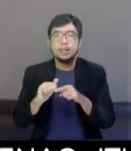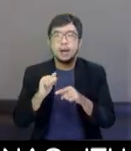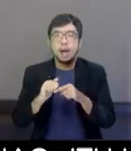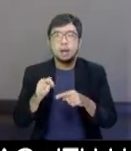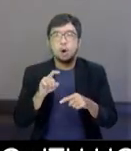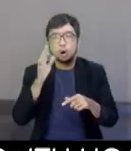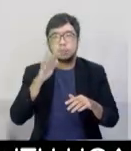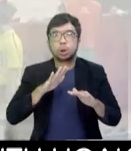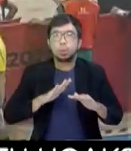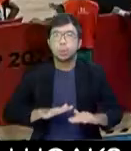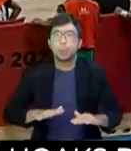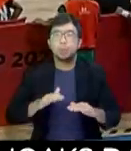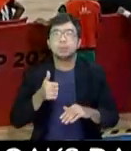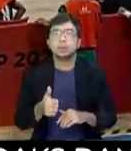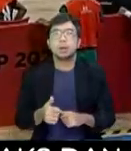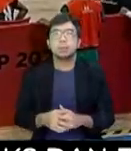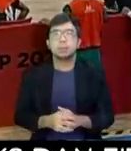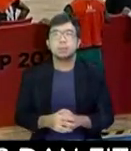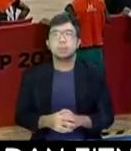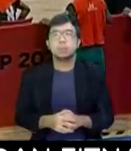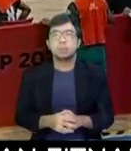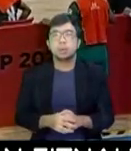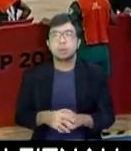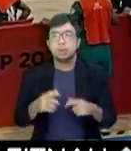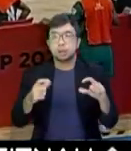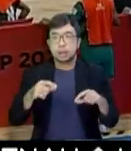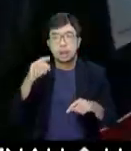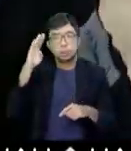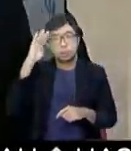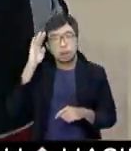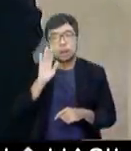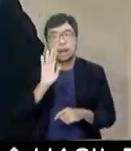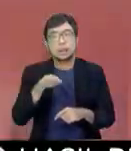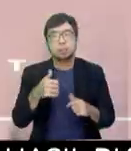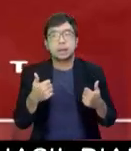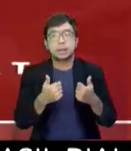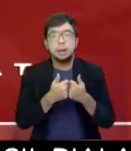dalam kuasain bola aja. Timnas Futsal Putra Indonesia akan menjalani laga perdana